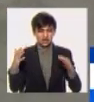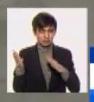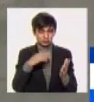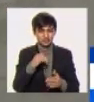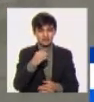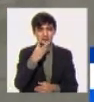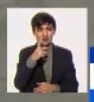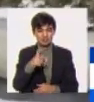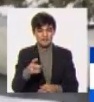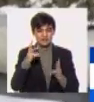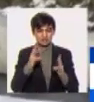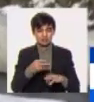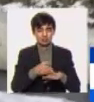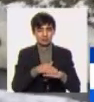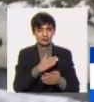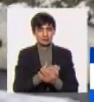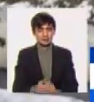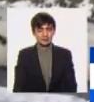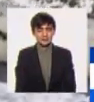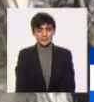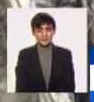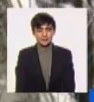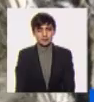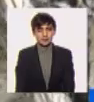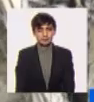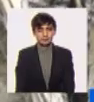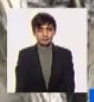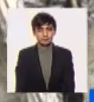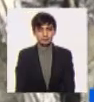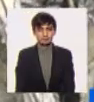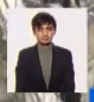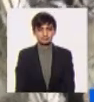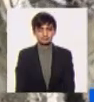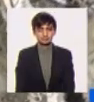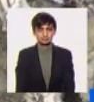екі тұрғын жарақаттанған екен. Ерболат Асылбеков, Информбюро, Ақмола облысы.